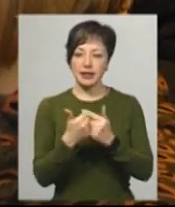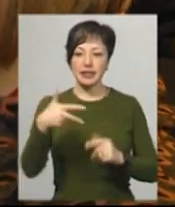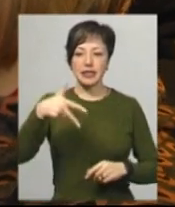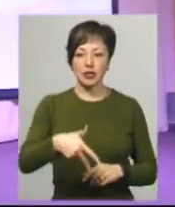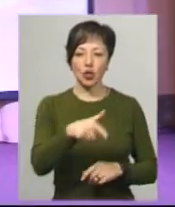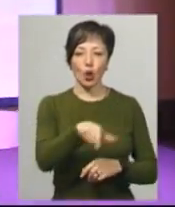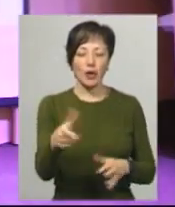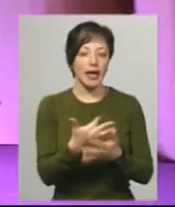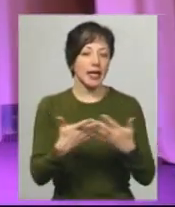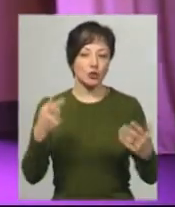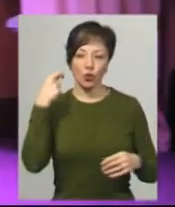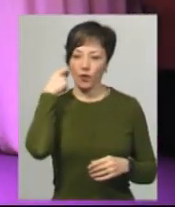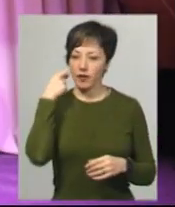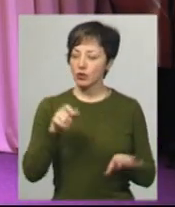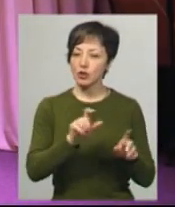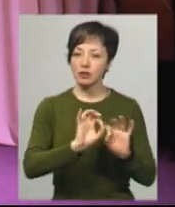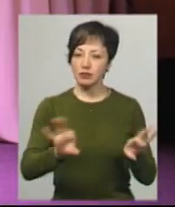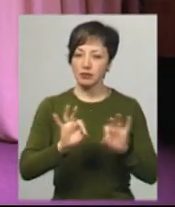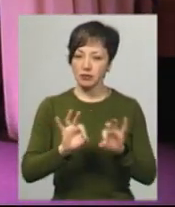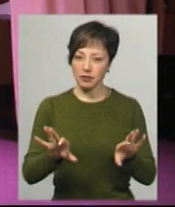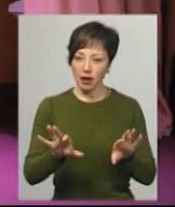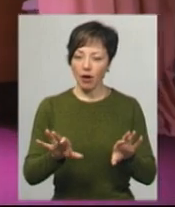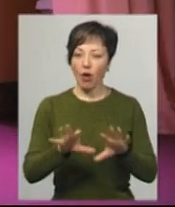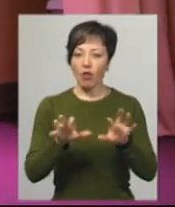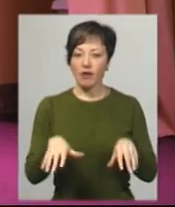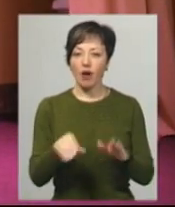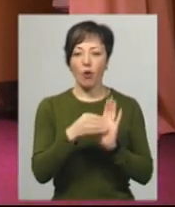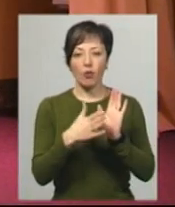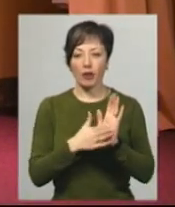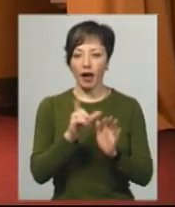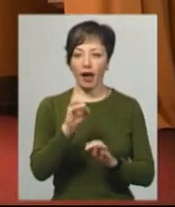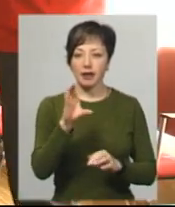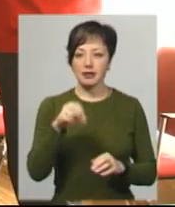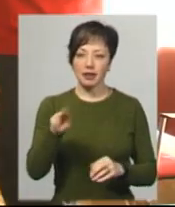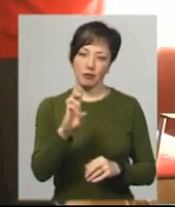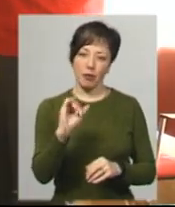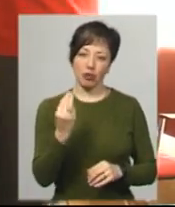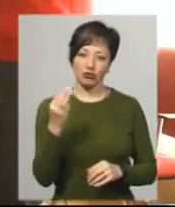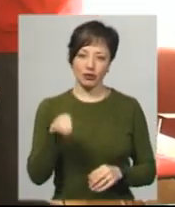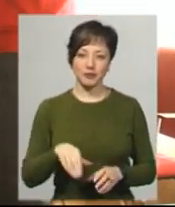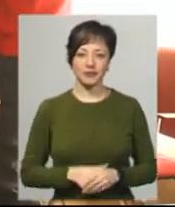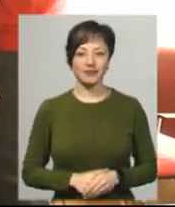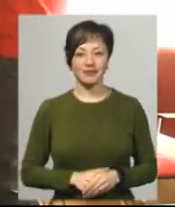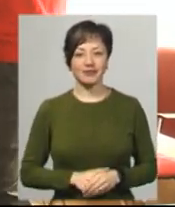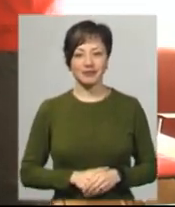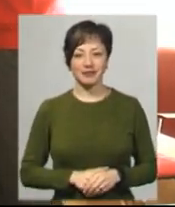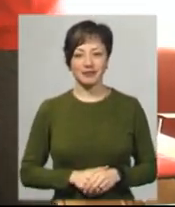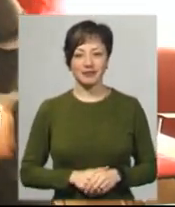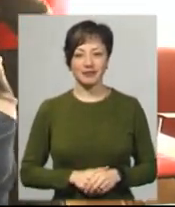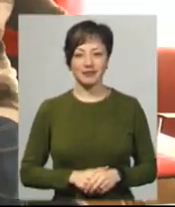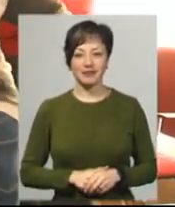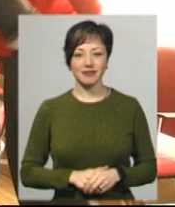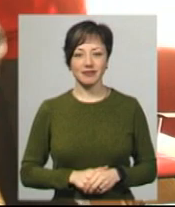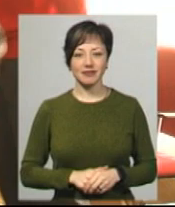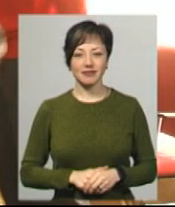3 тисячі людей різного віку. За словами Ігоря Ратушного, це ті люди, які стоять на обліку в Хесед-Бешт. Леся Боровець, Дем'ян Цегольник. Новини на Суспільному.